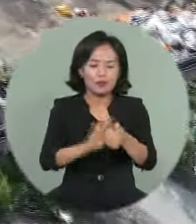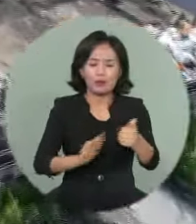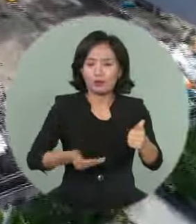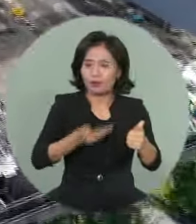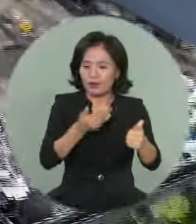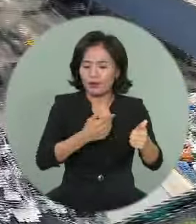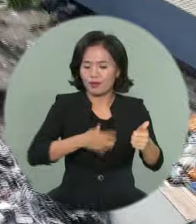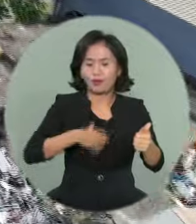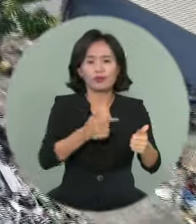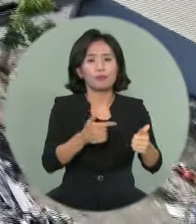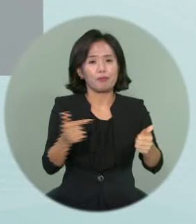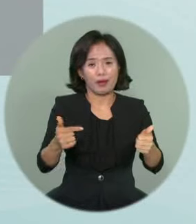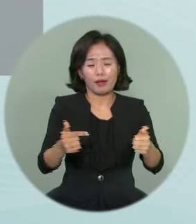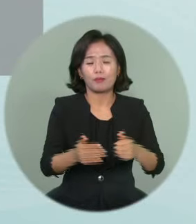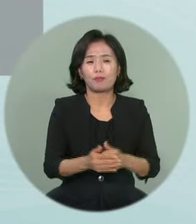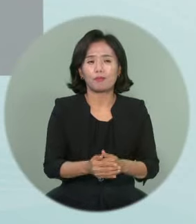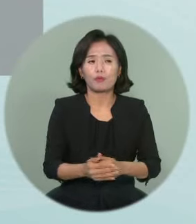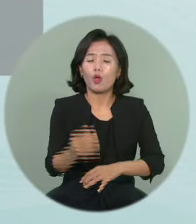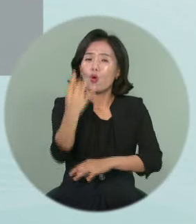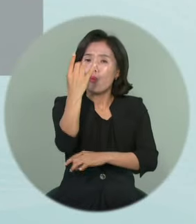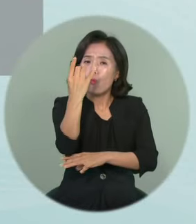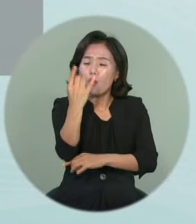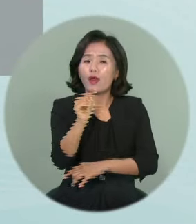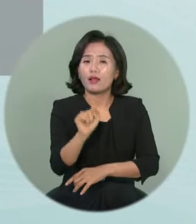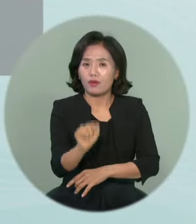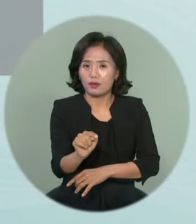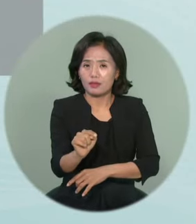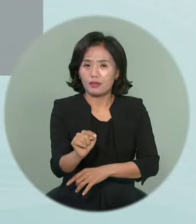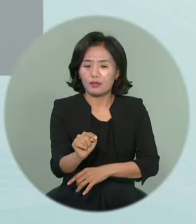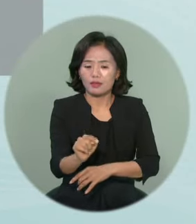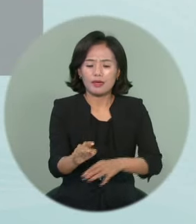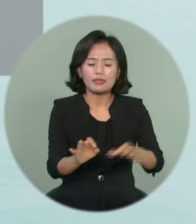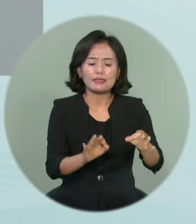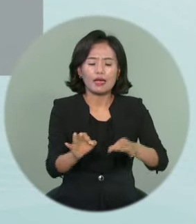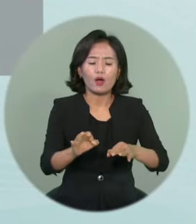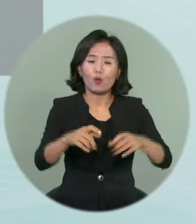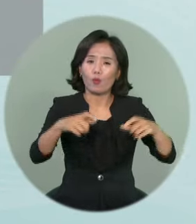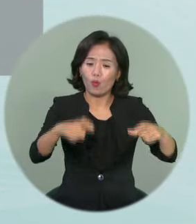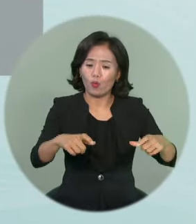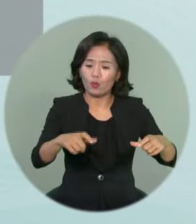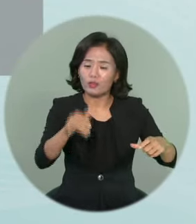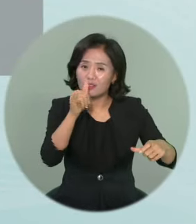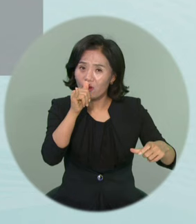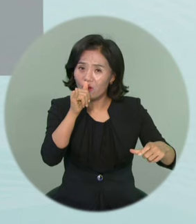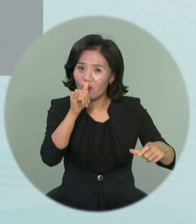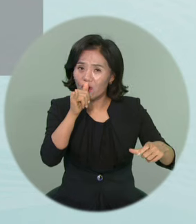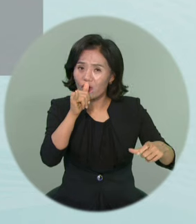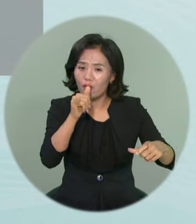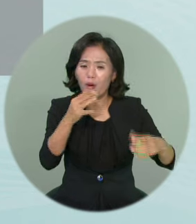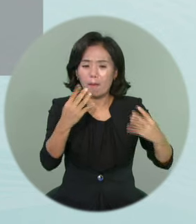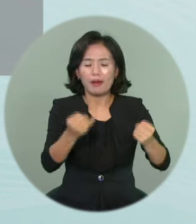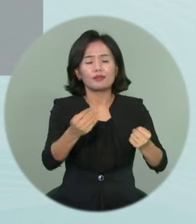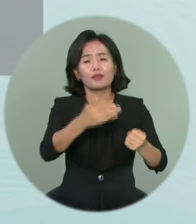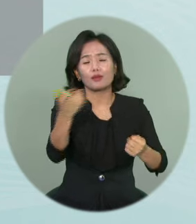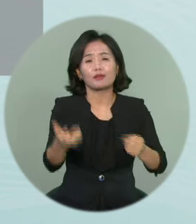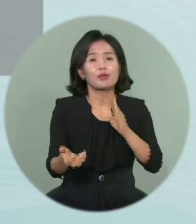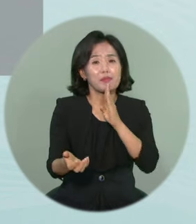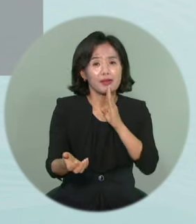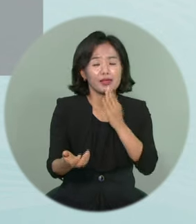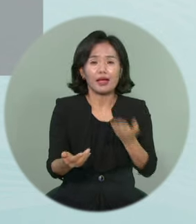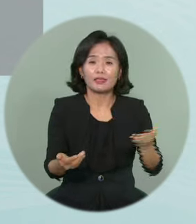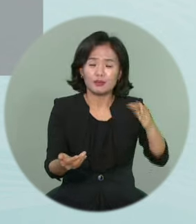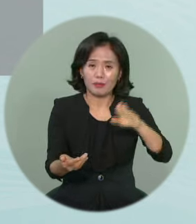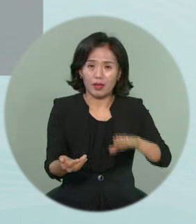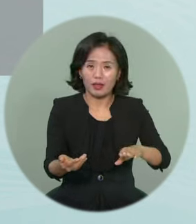수 있다는 우려가 나옵니다 원래 거기가 상업 지역이었으며 당연히 내려야죠